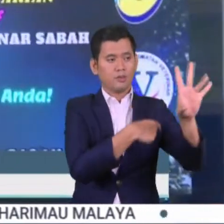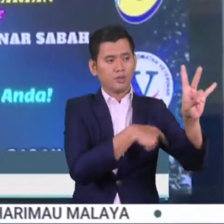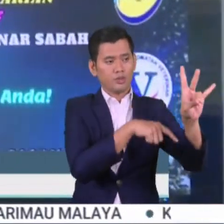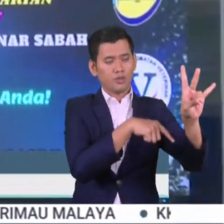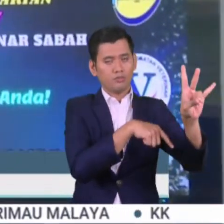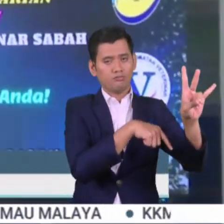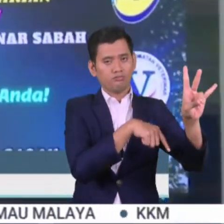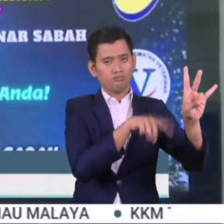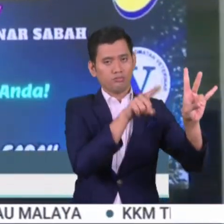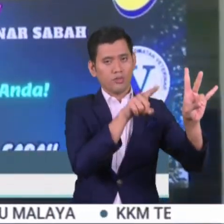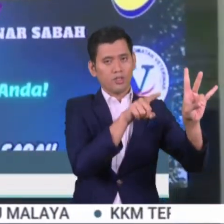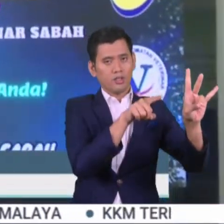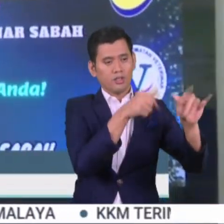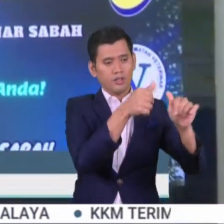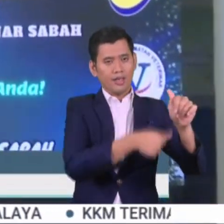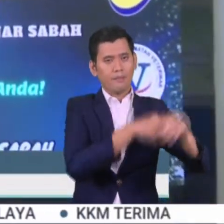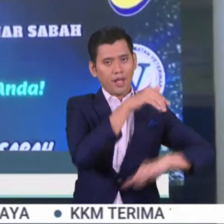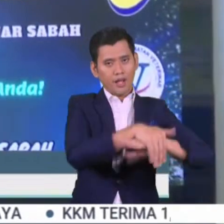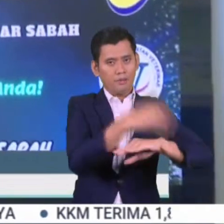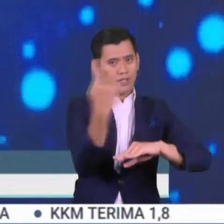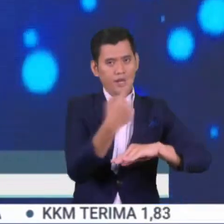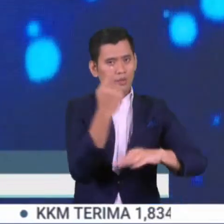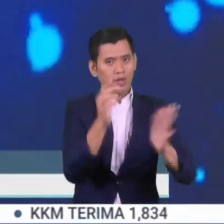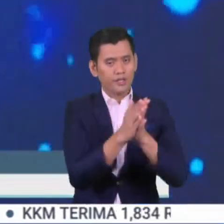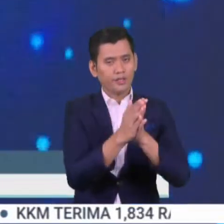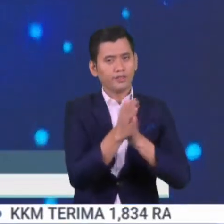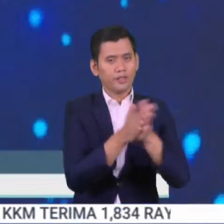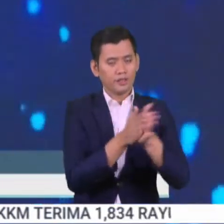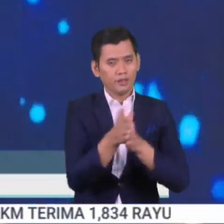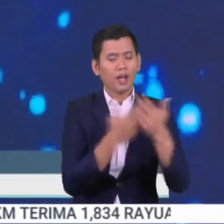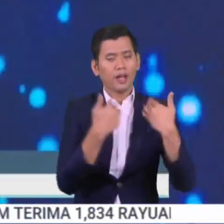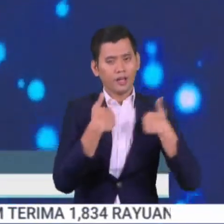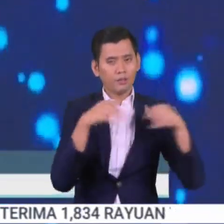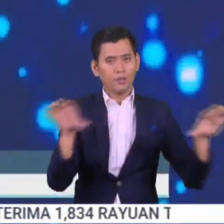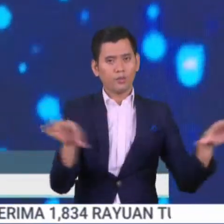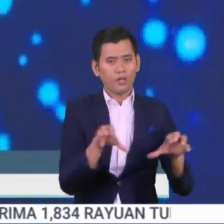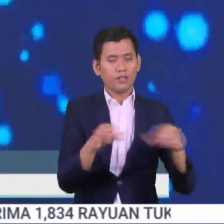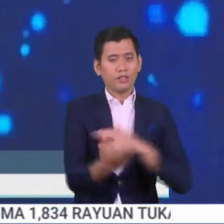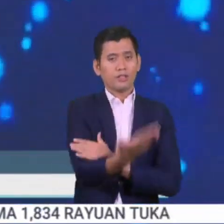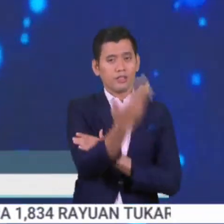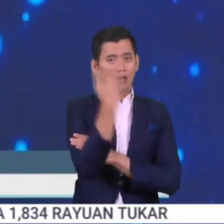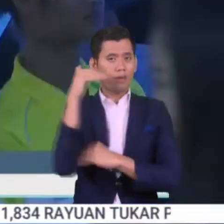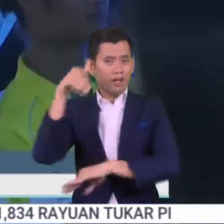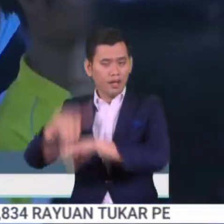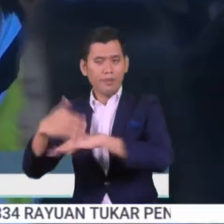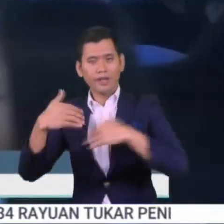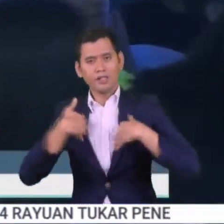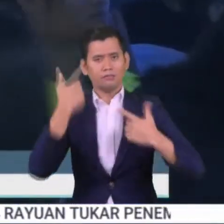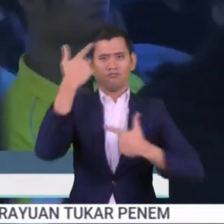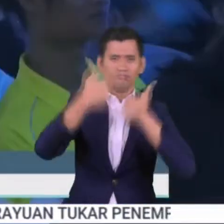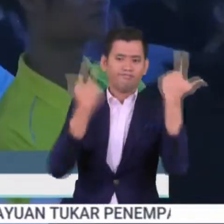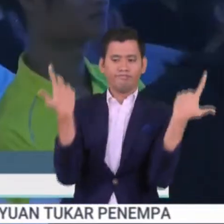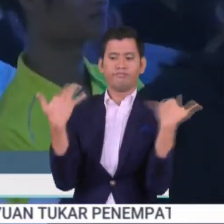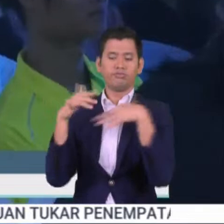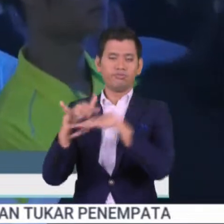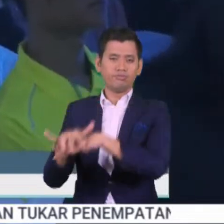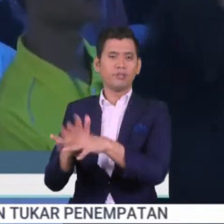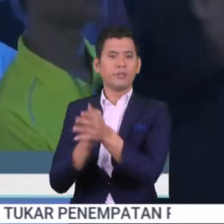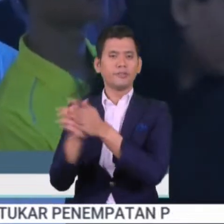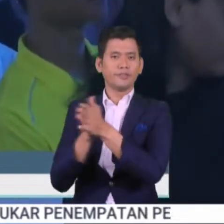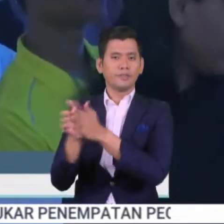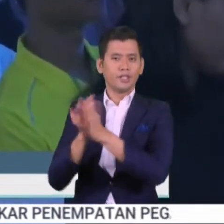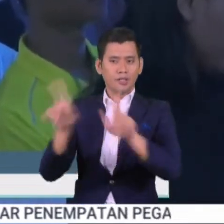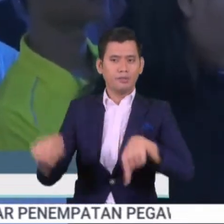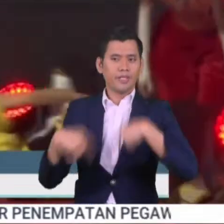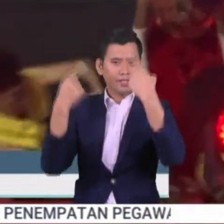27, tiap malam, tiap siang juga memang ramai pengunjung yang hadir. Sungguh